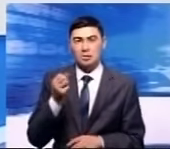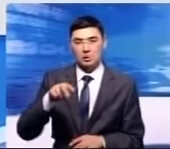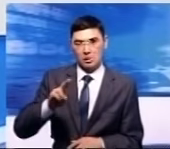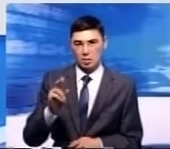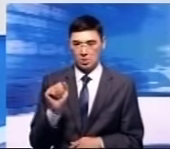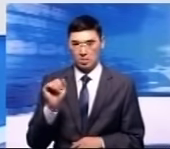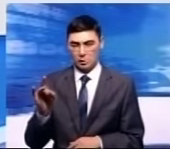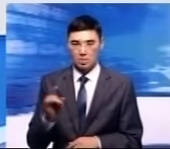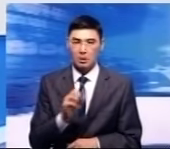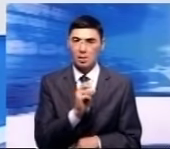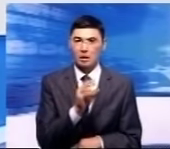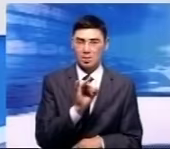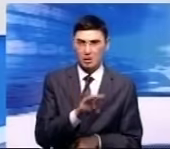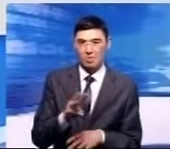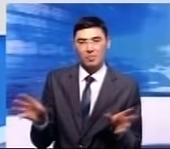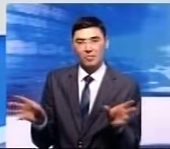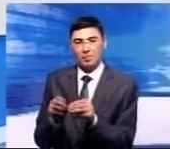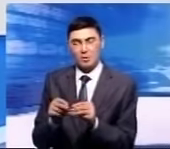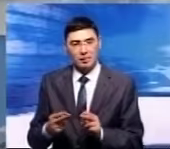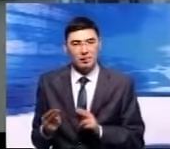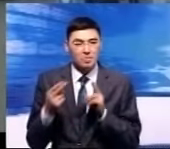в торгово-логистическом центре «Северный».